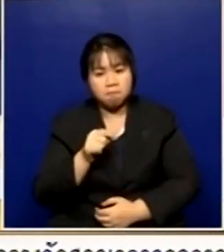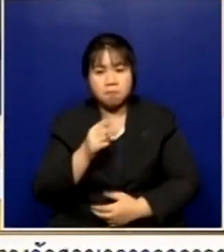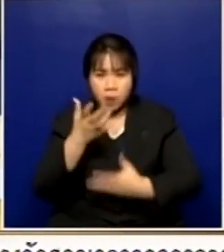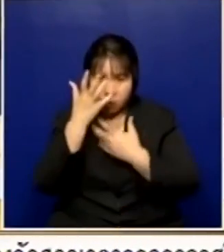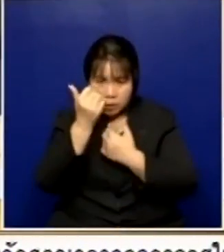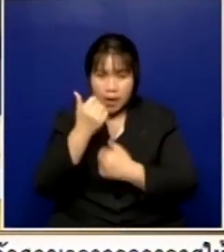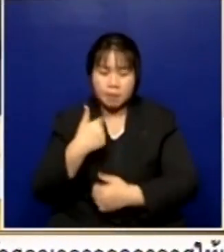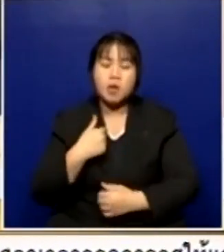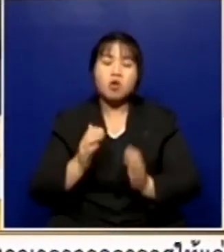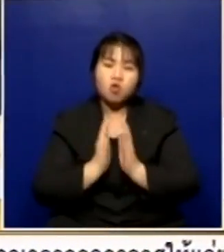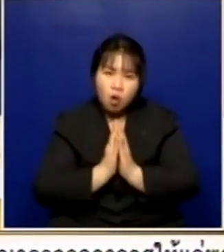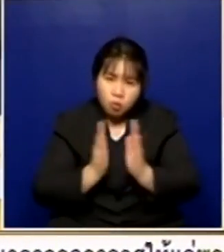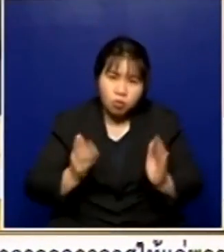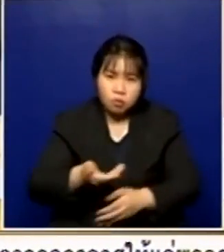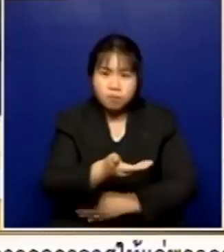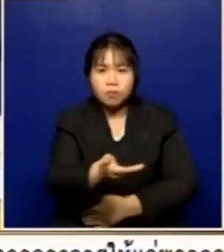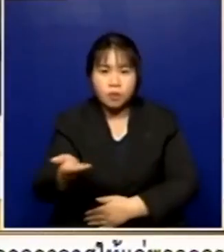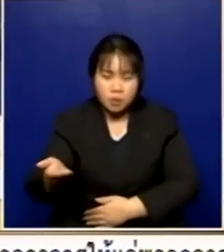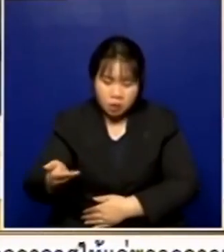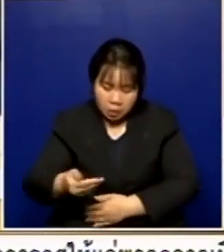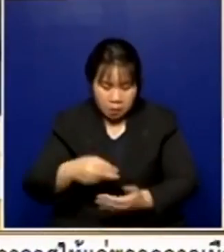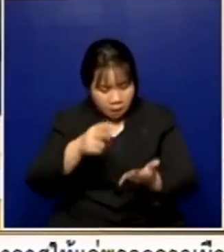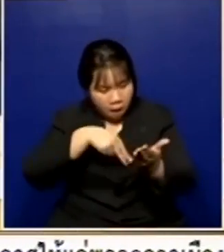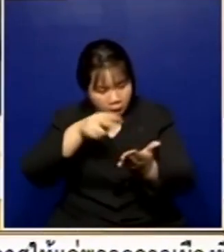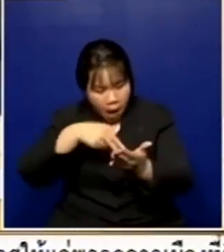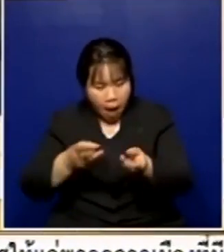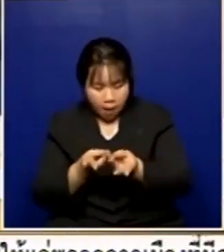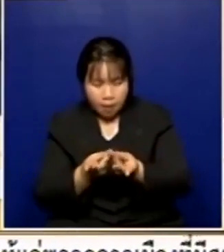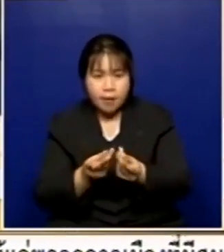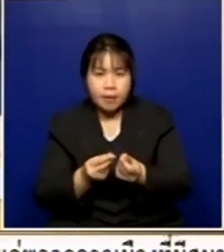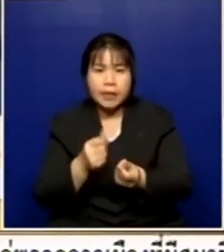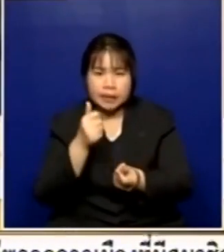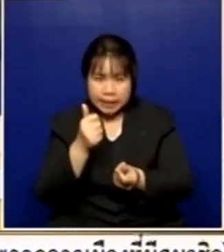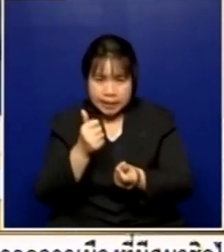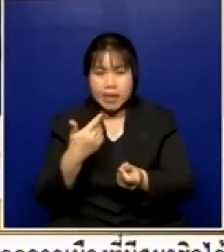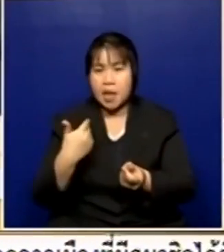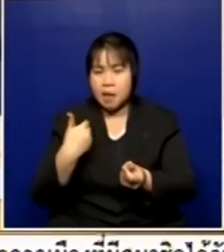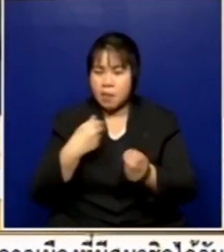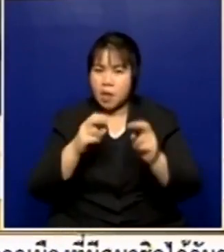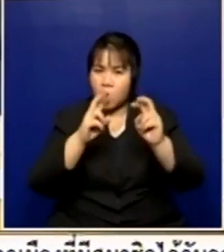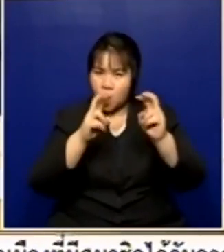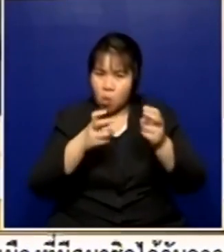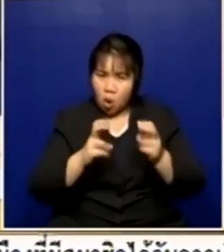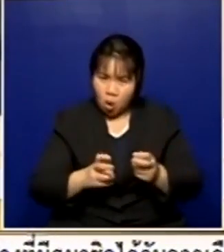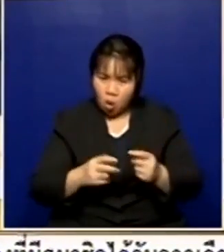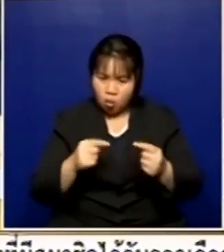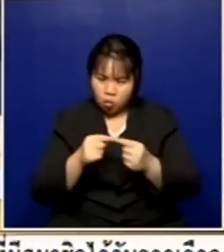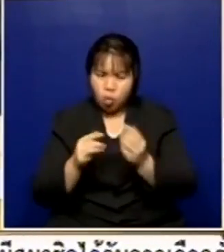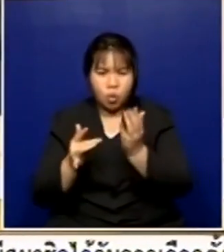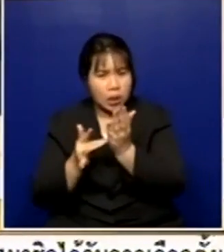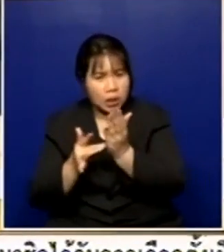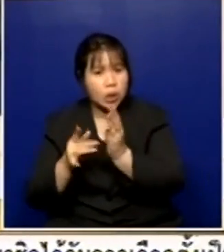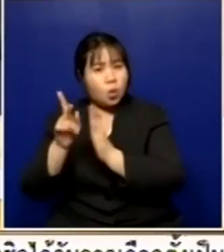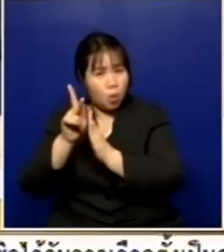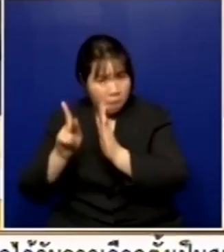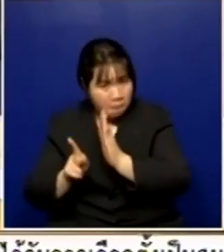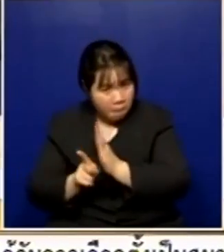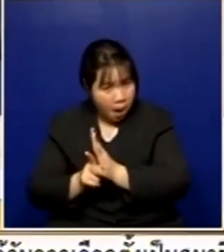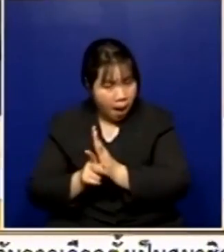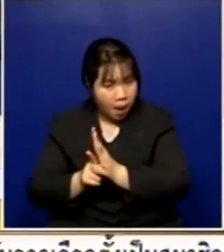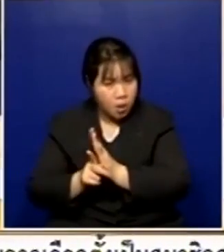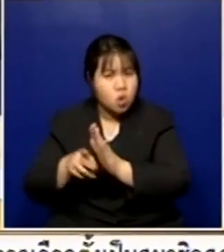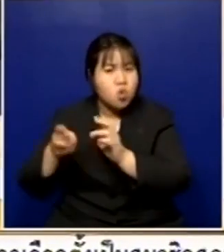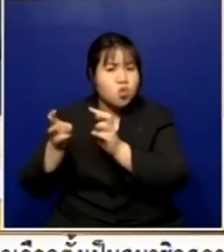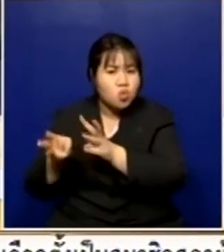จะขอขอบพระคุณทุกท่านที่ศึกษามาอย่างละเอียดแล้วก็ก็หยิบประเด็นในทางเทคนิคกฎหมายนิติ